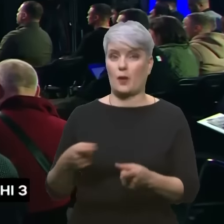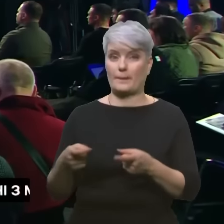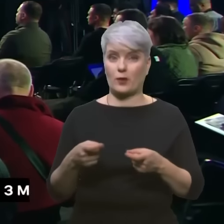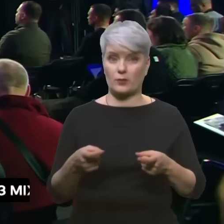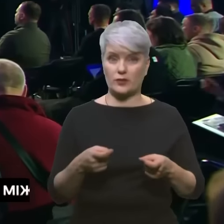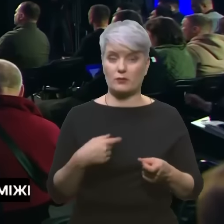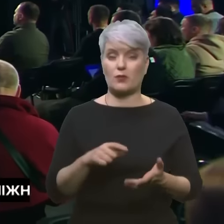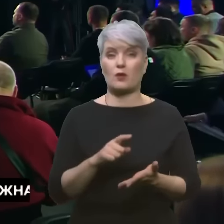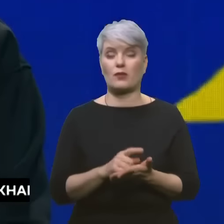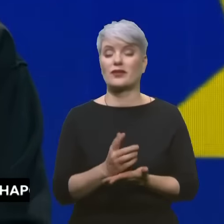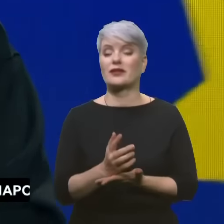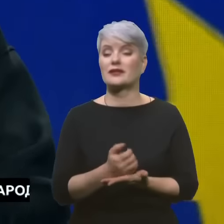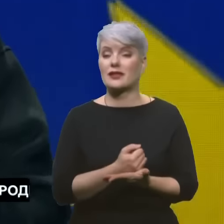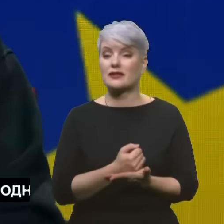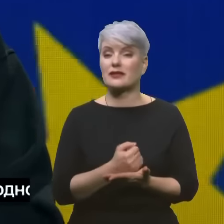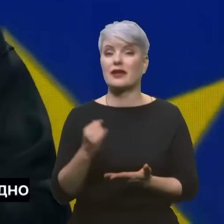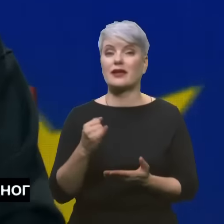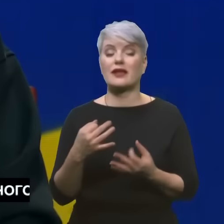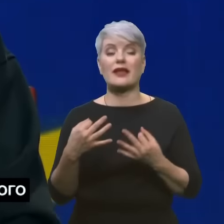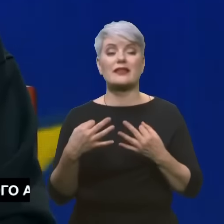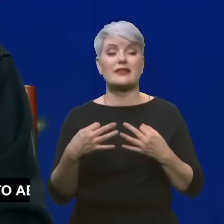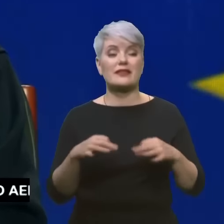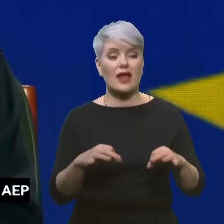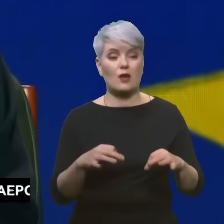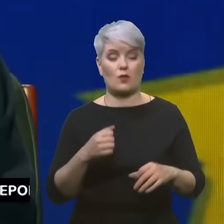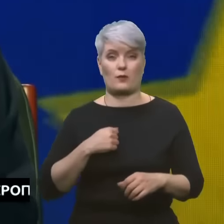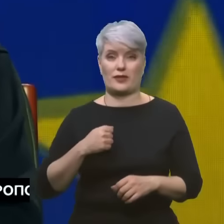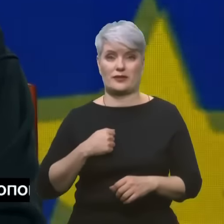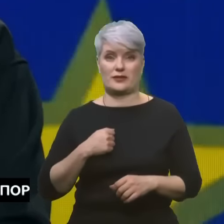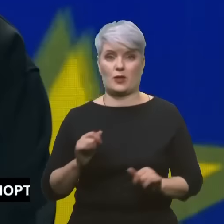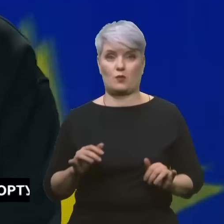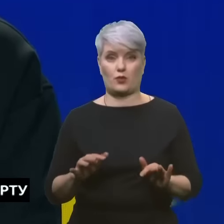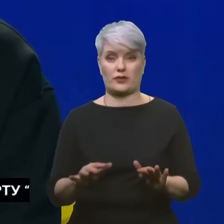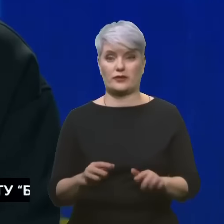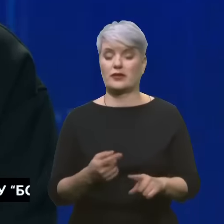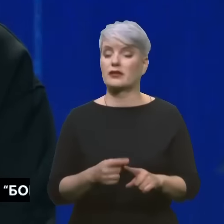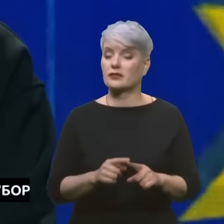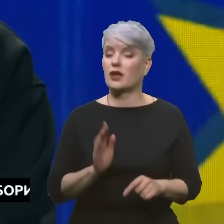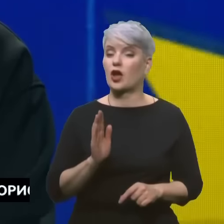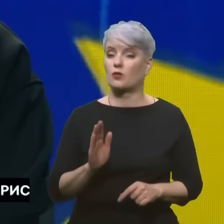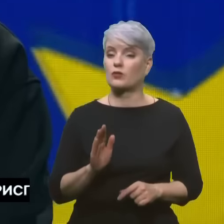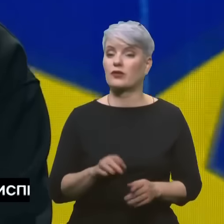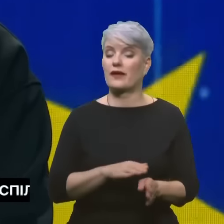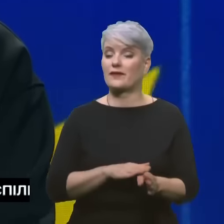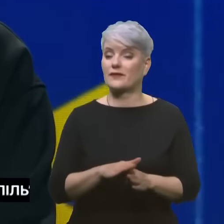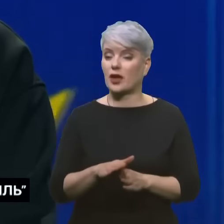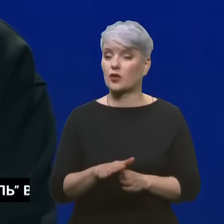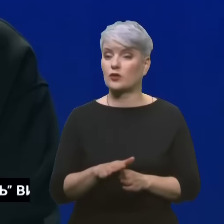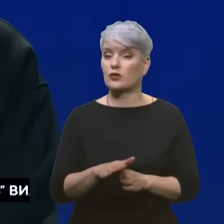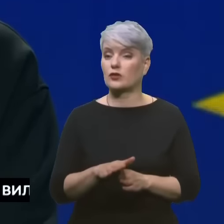ми повинні знайти демобілізаційні процеси. І це буде... повинна виконати